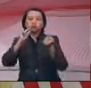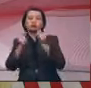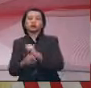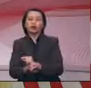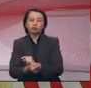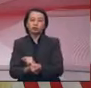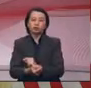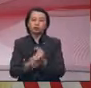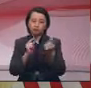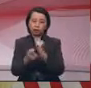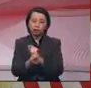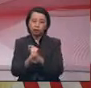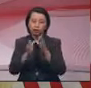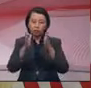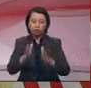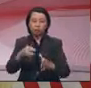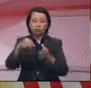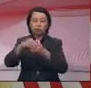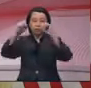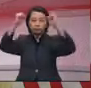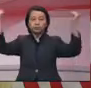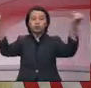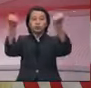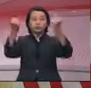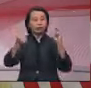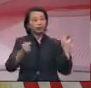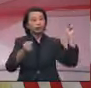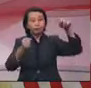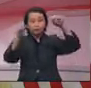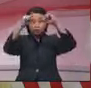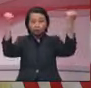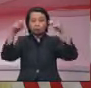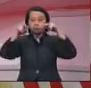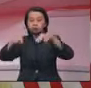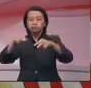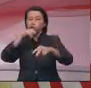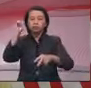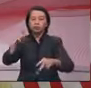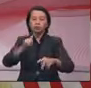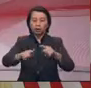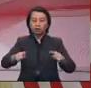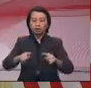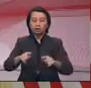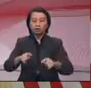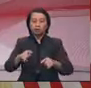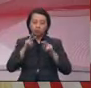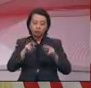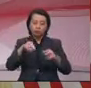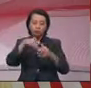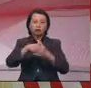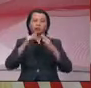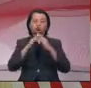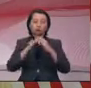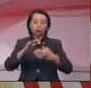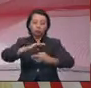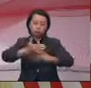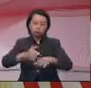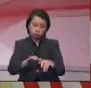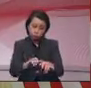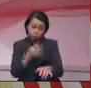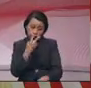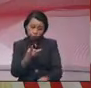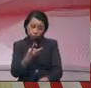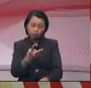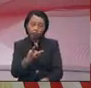menggantikan penonton di stadium. Iaitu penonton boleh melihat tetapi melihat di rumah masing-masing ataupun